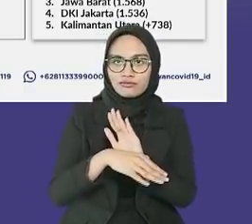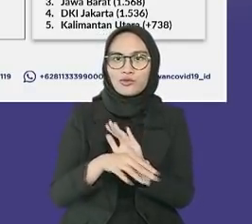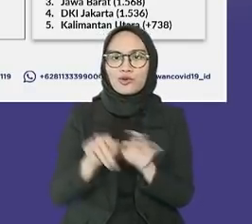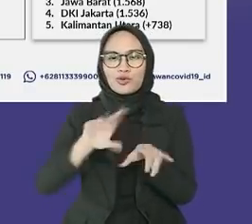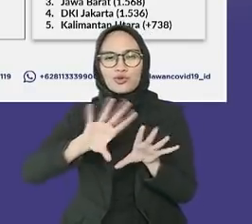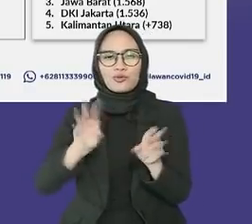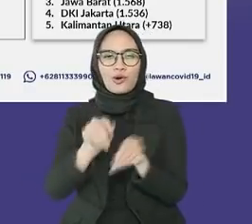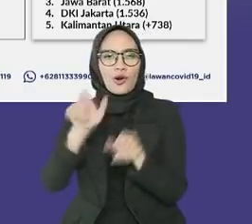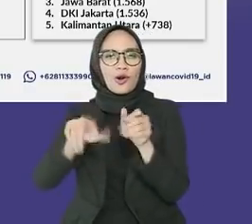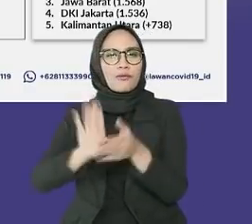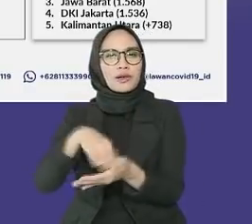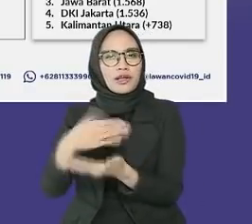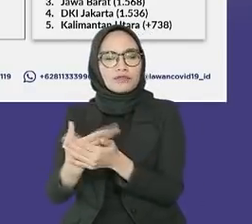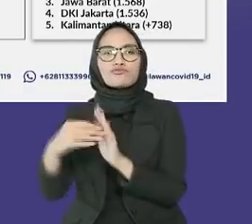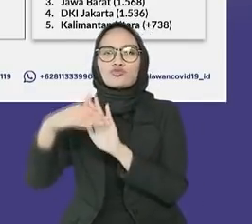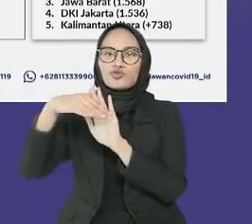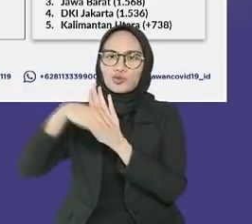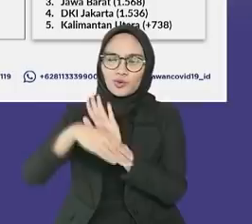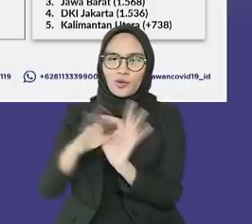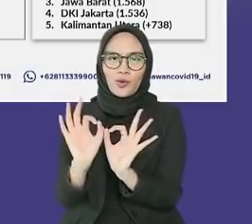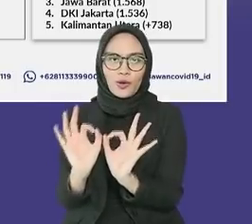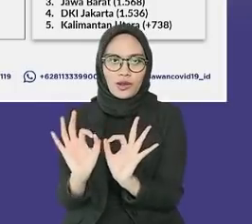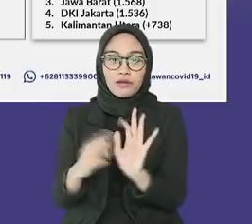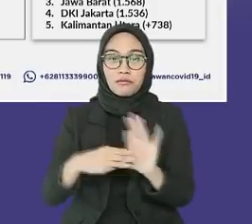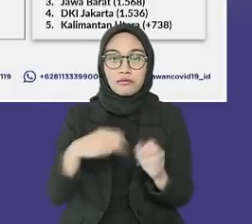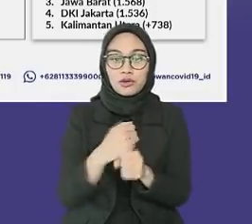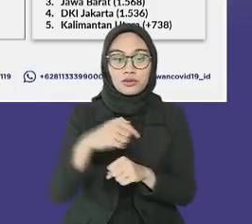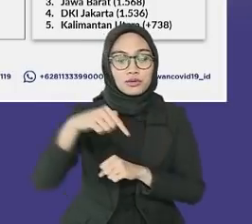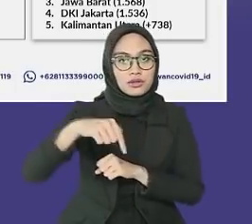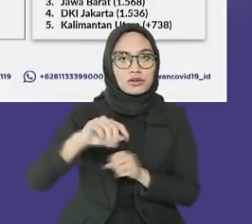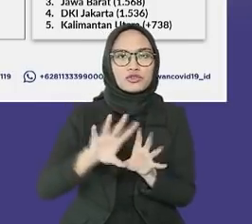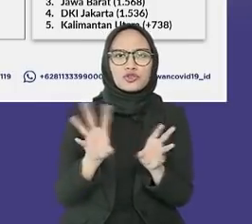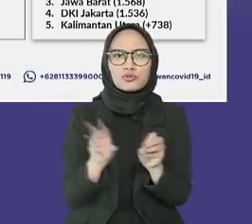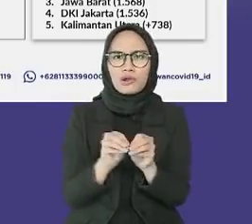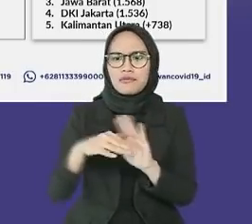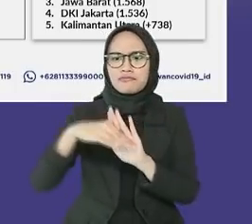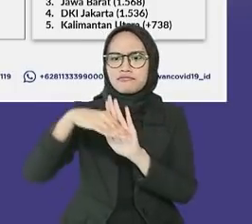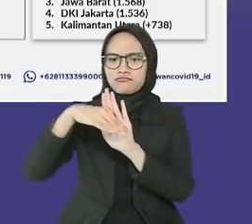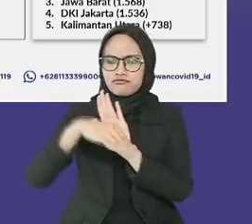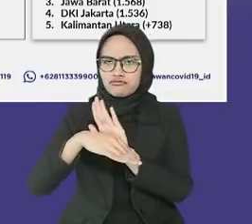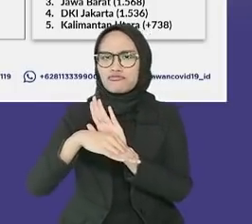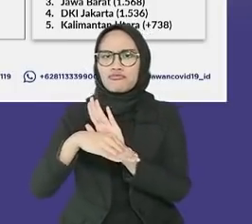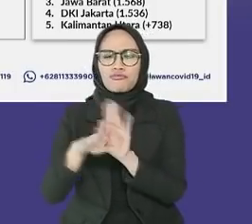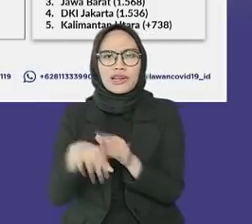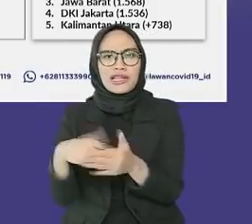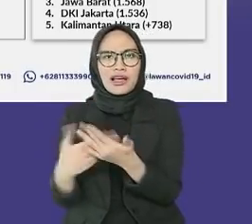menurun. Bahkan penurunan angka kematian di minggu ini lebih rendah dari penurunan angka